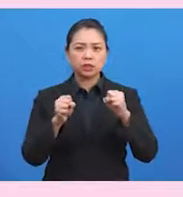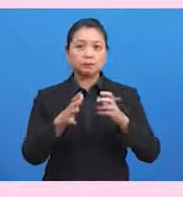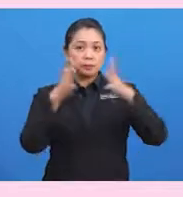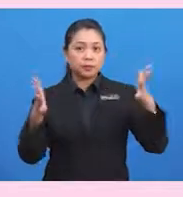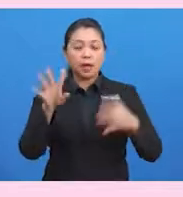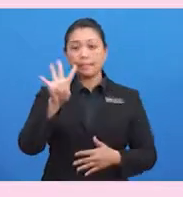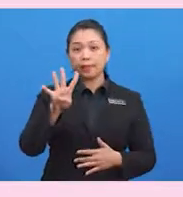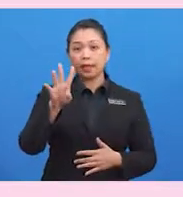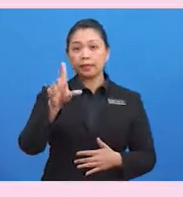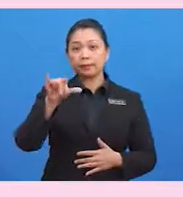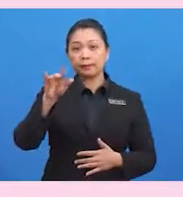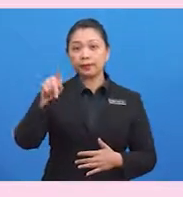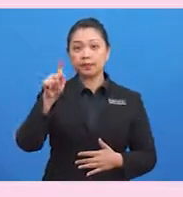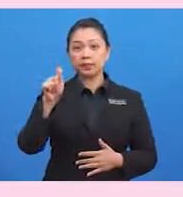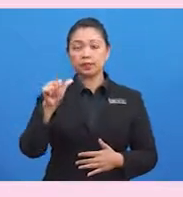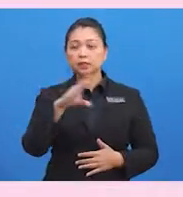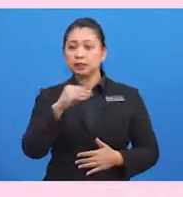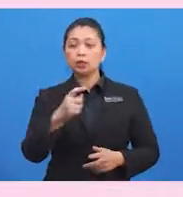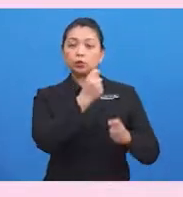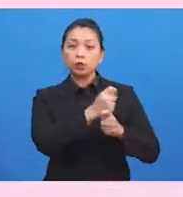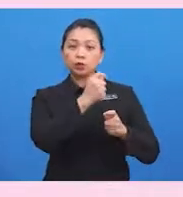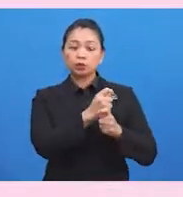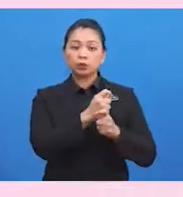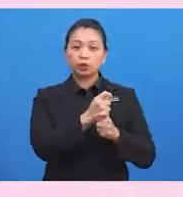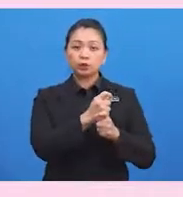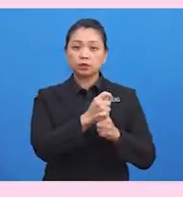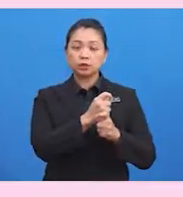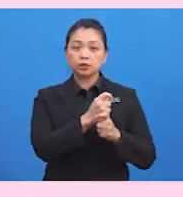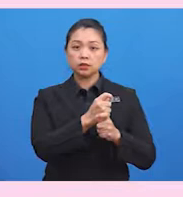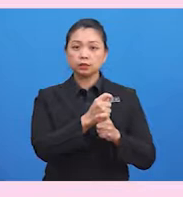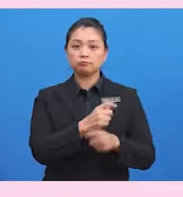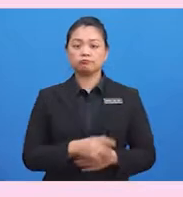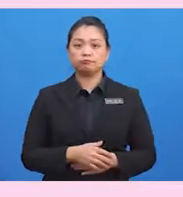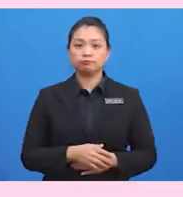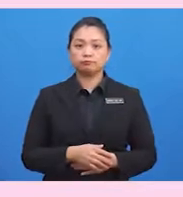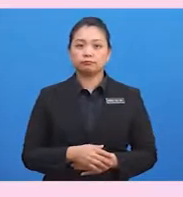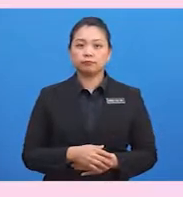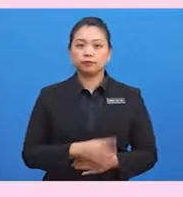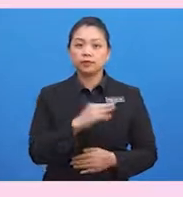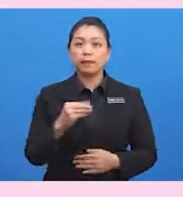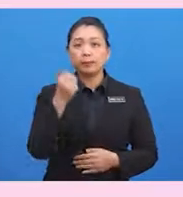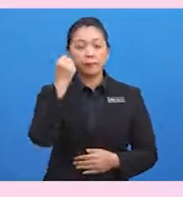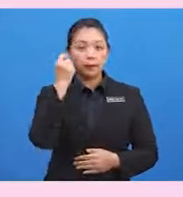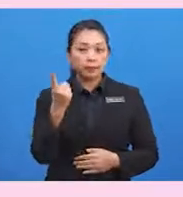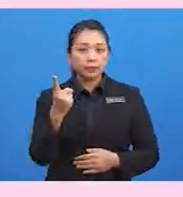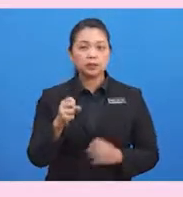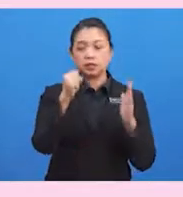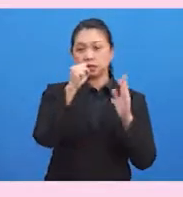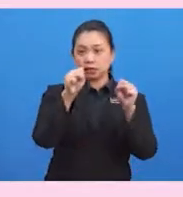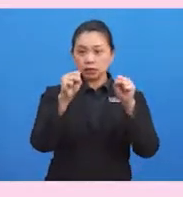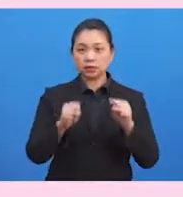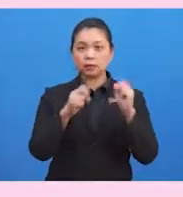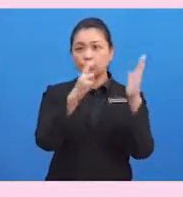tugas-tugas pembesar akhir sekali CEO juga berharap murid-murid dapat memahami berkenaan